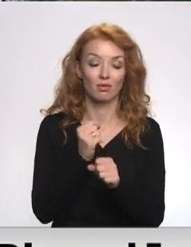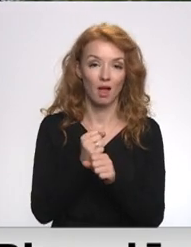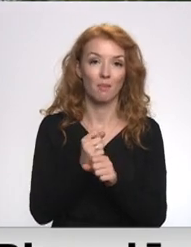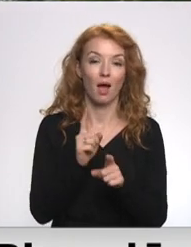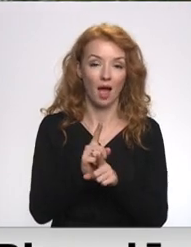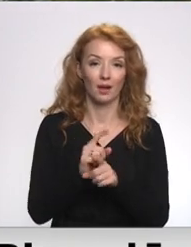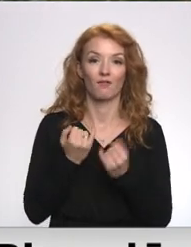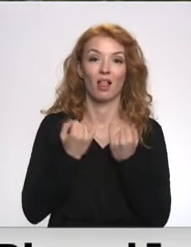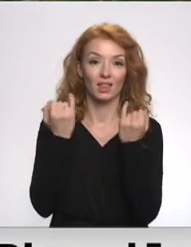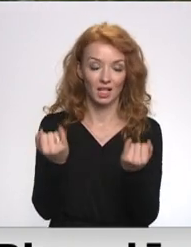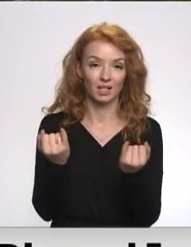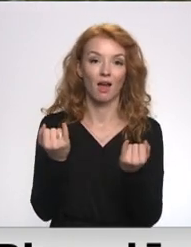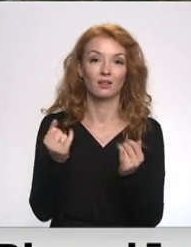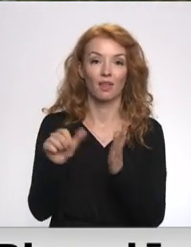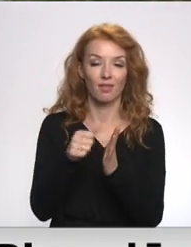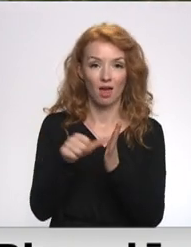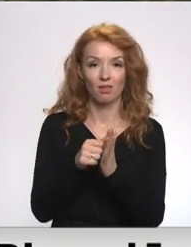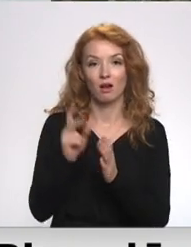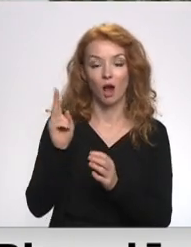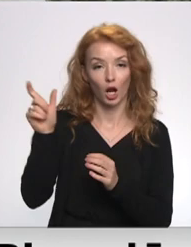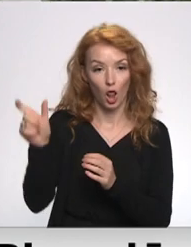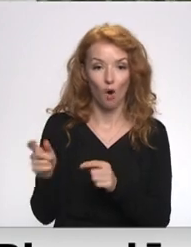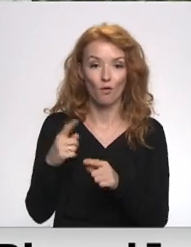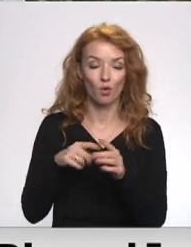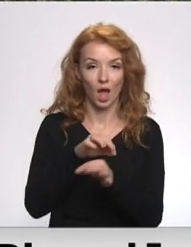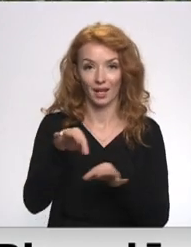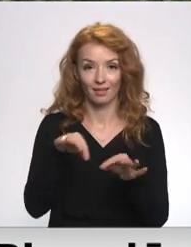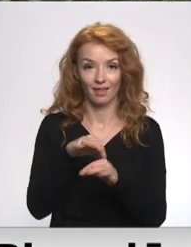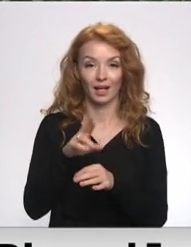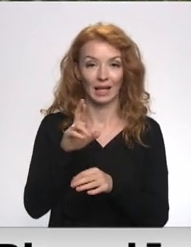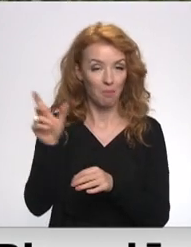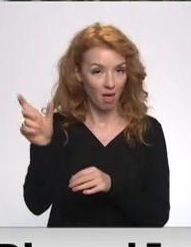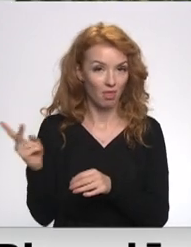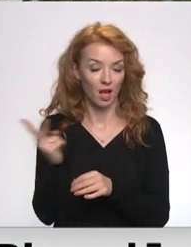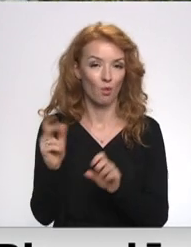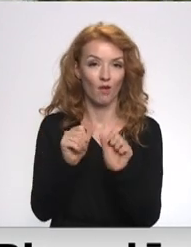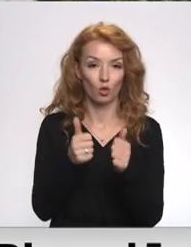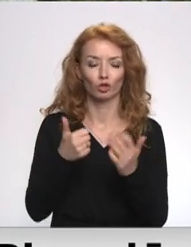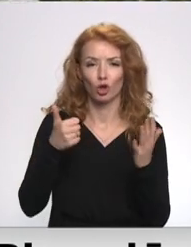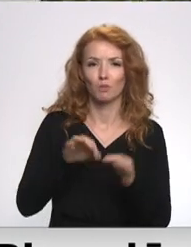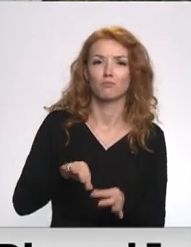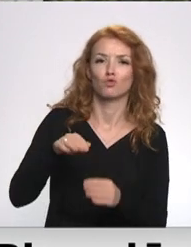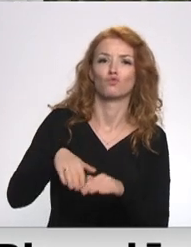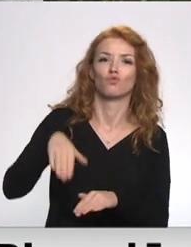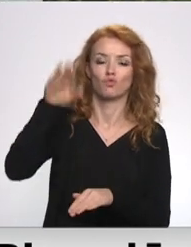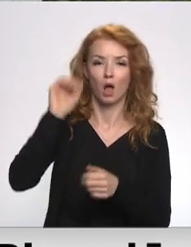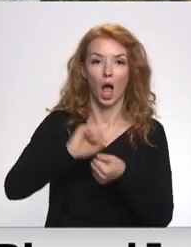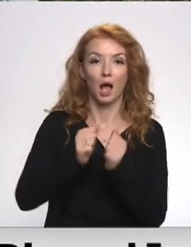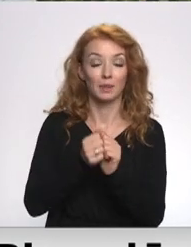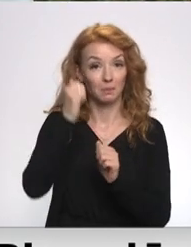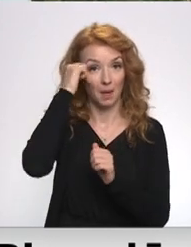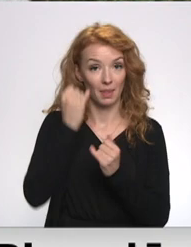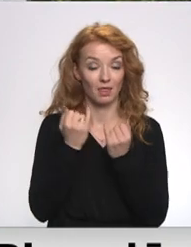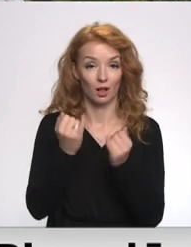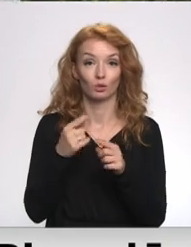piedzīvojas Pumpuram veltītais telnieka Jāņa Karlova un arhitektes Ingūnas Rībanas veidotais 6 metrus augstais akmens piemineklis,